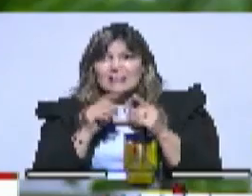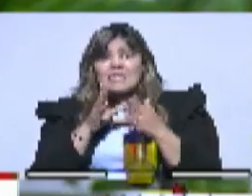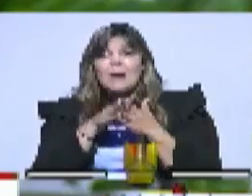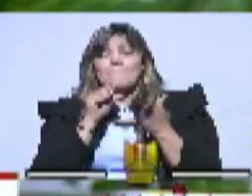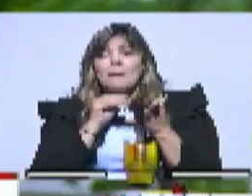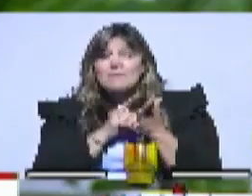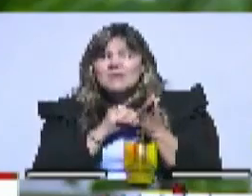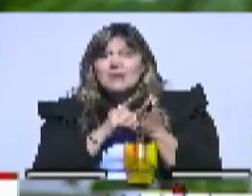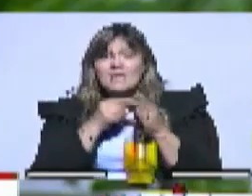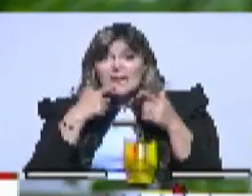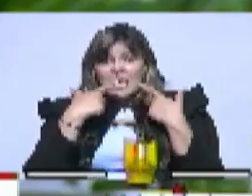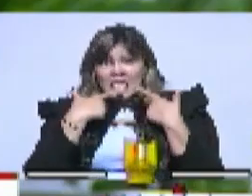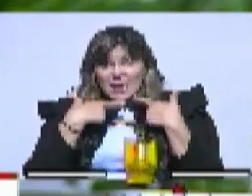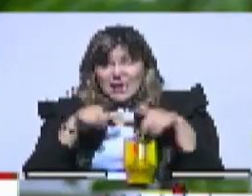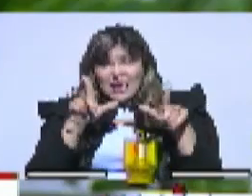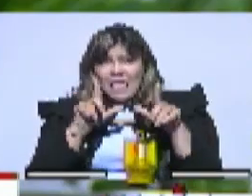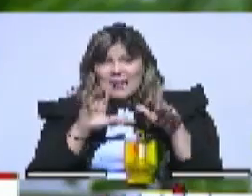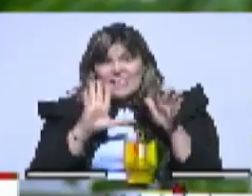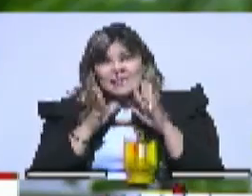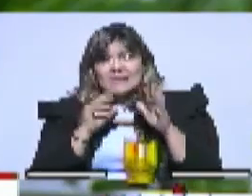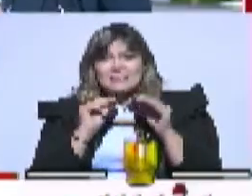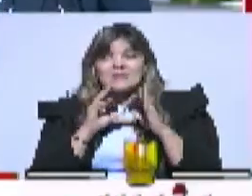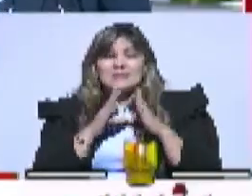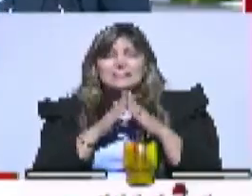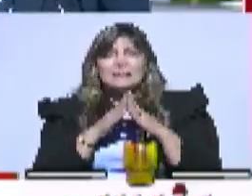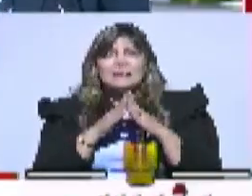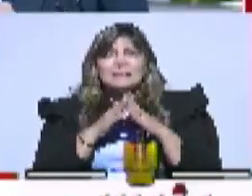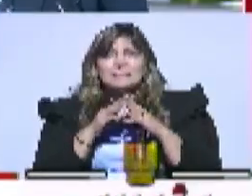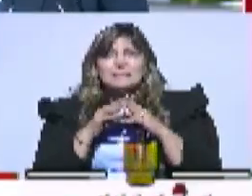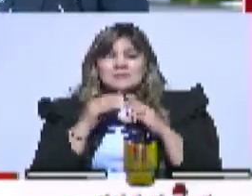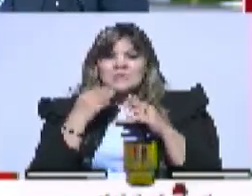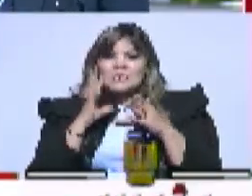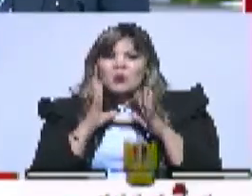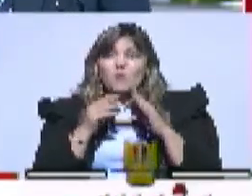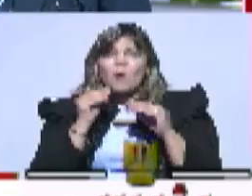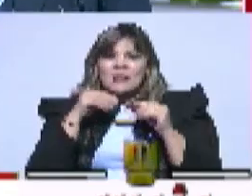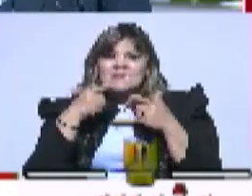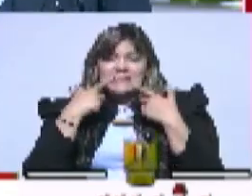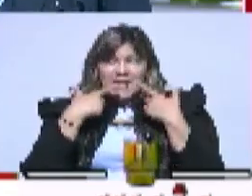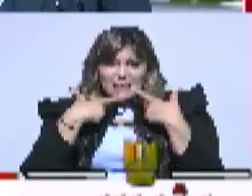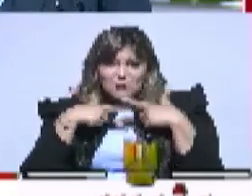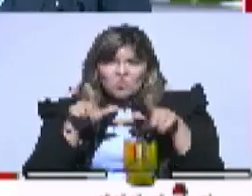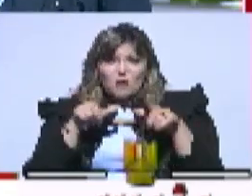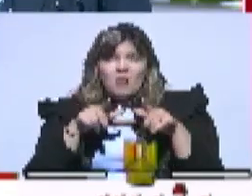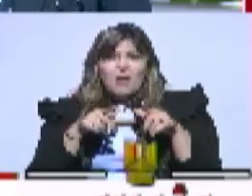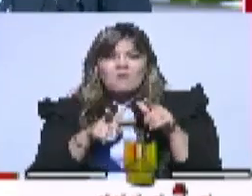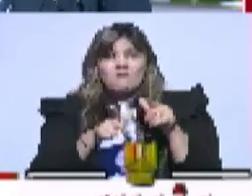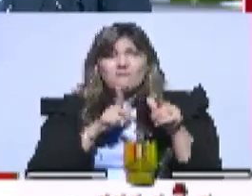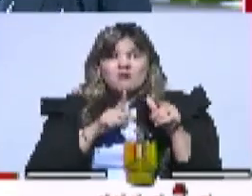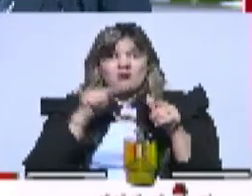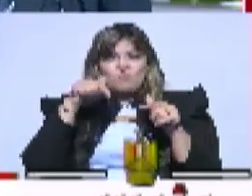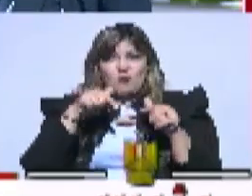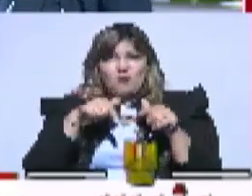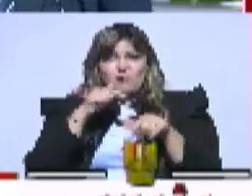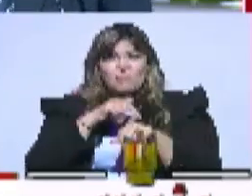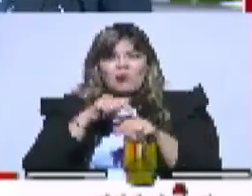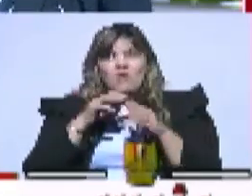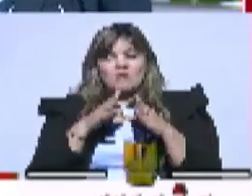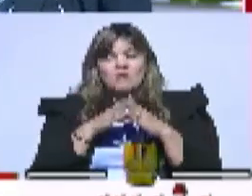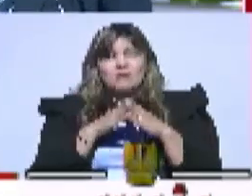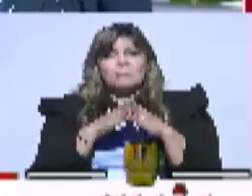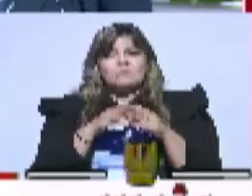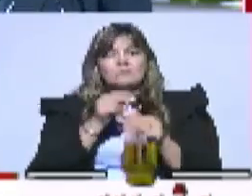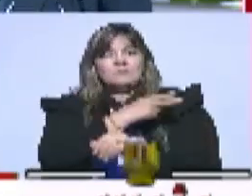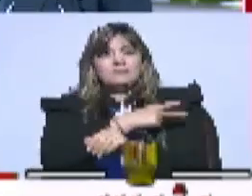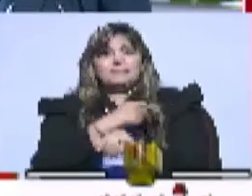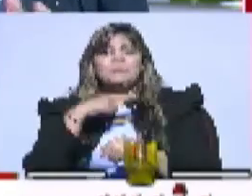اللي اعلنت بشكل مبدئي مش بشكل رسمي واللي هتعلن ظهر اليوم ان شاء الله من اللجان العامة اللي